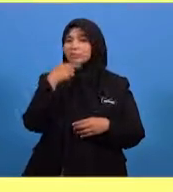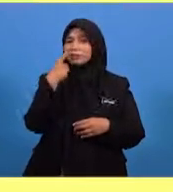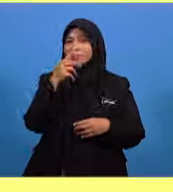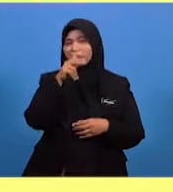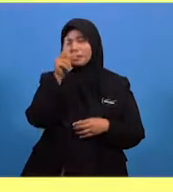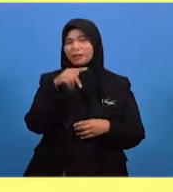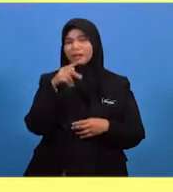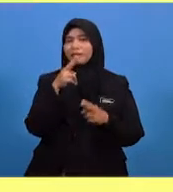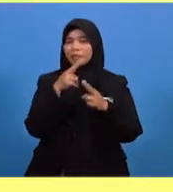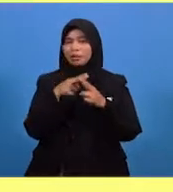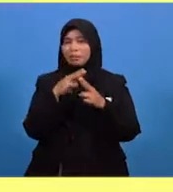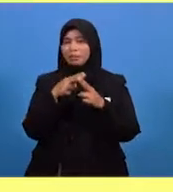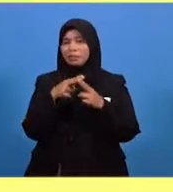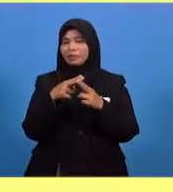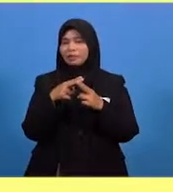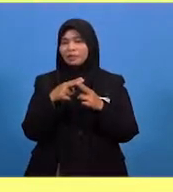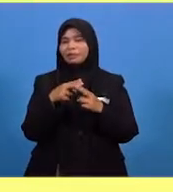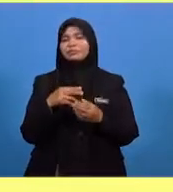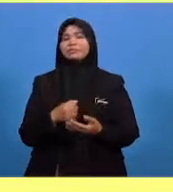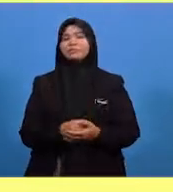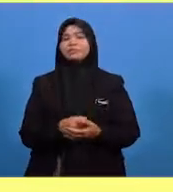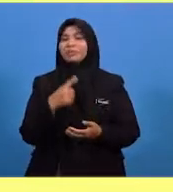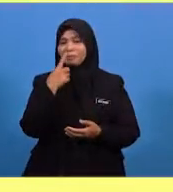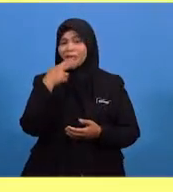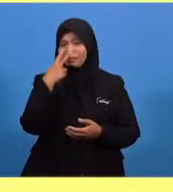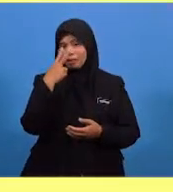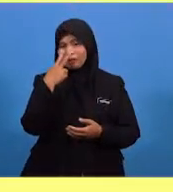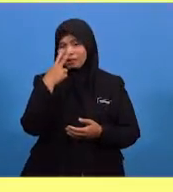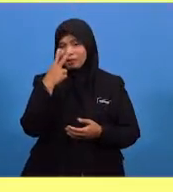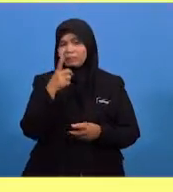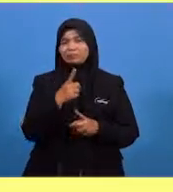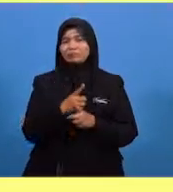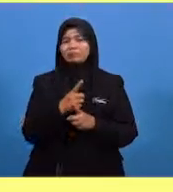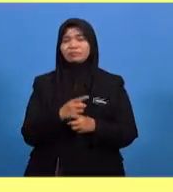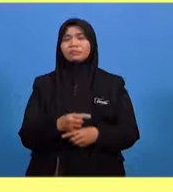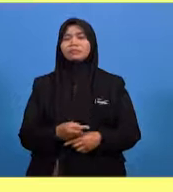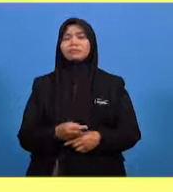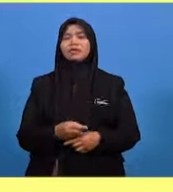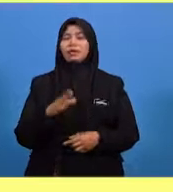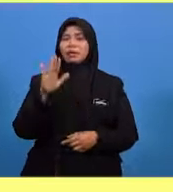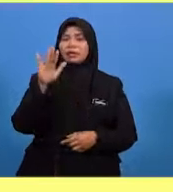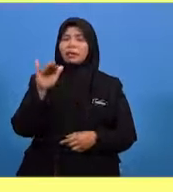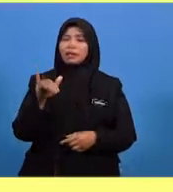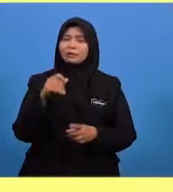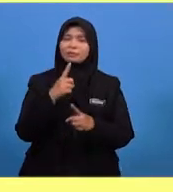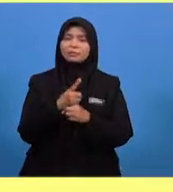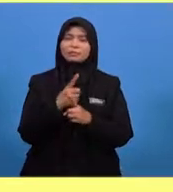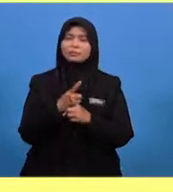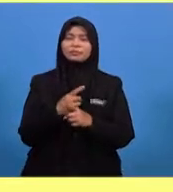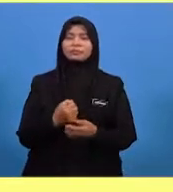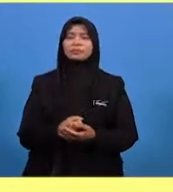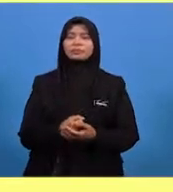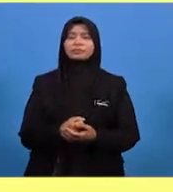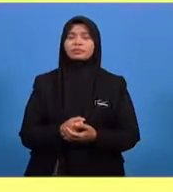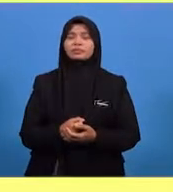tersebut Silet Perhatikan satu persatu ya tepat sekali jawaban